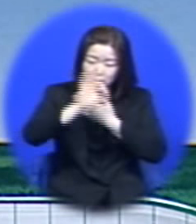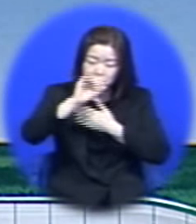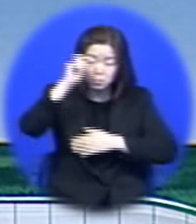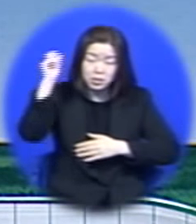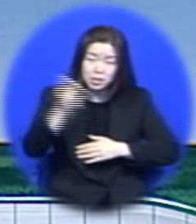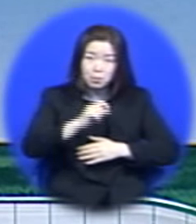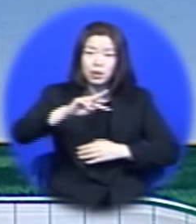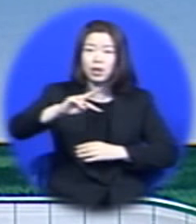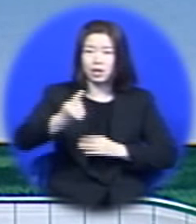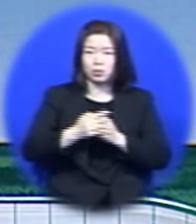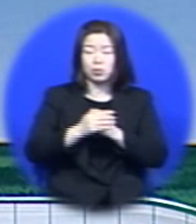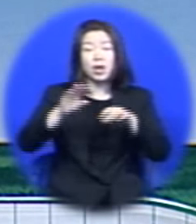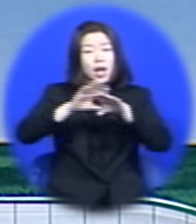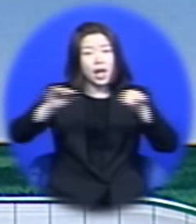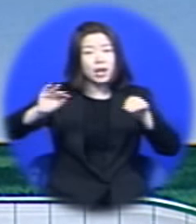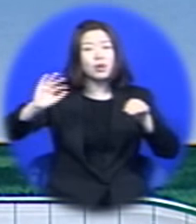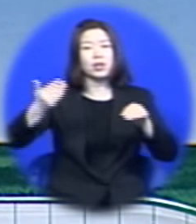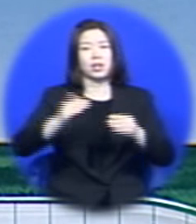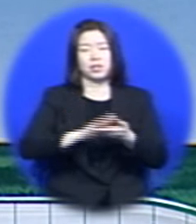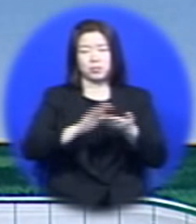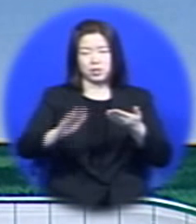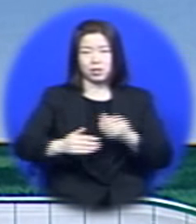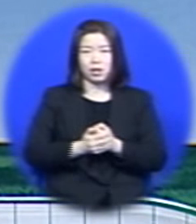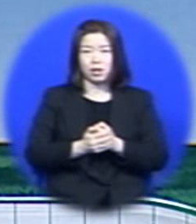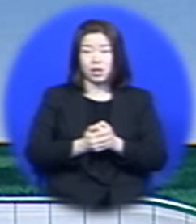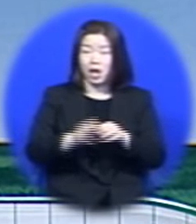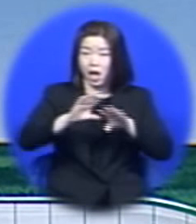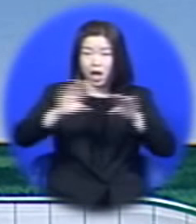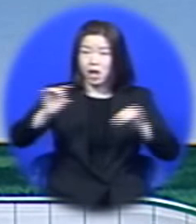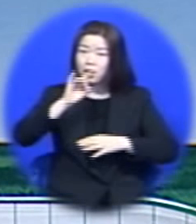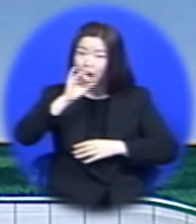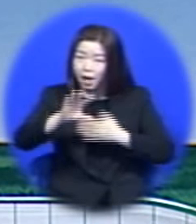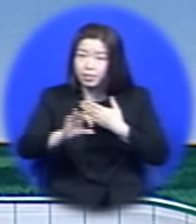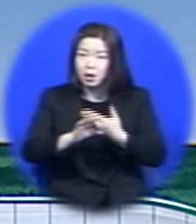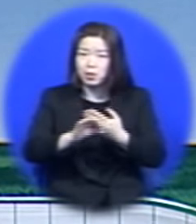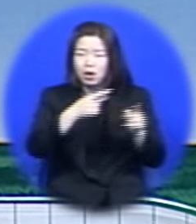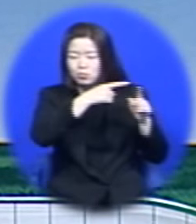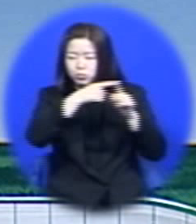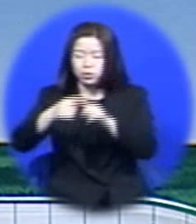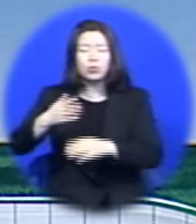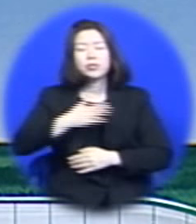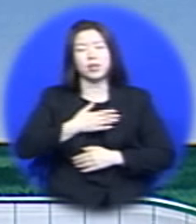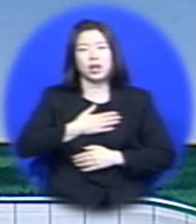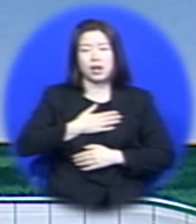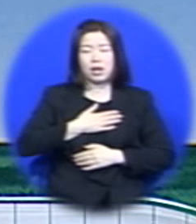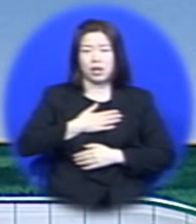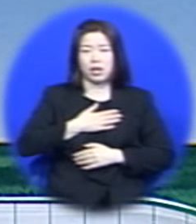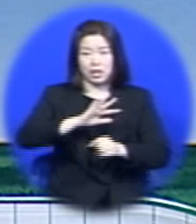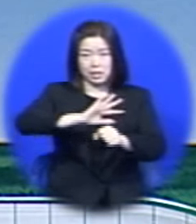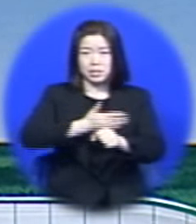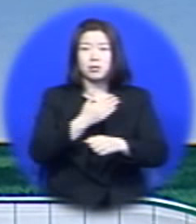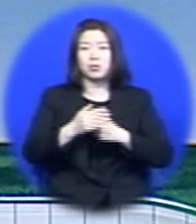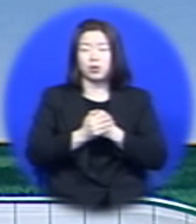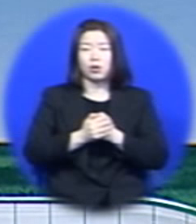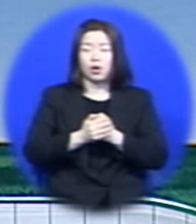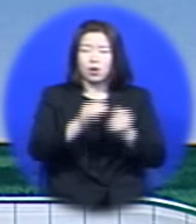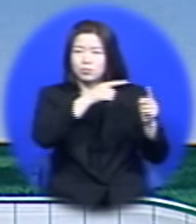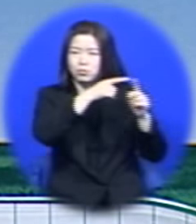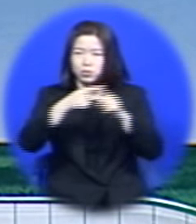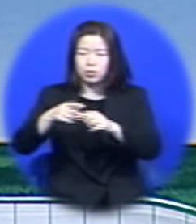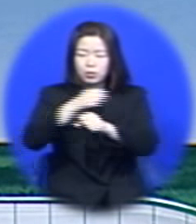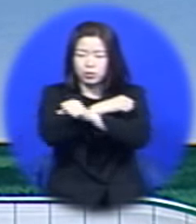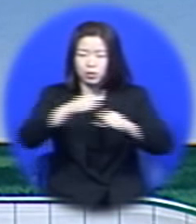새벽이라도 해결해야 됩니다. 해결이 안 될 것 같으면 무조건 내가 잘못한 거예요. 무조건 용서해